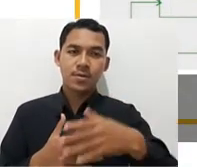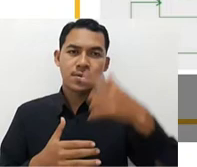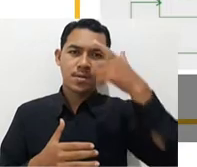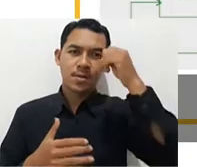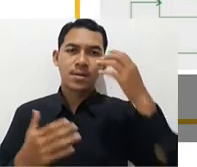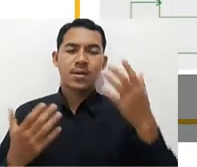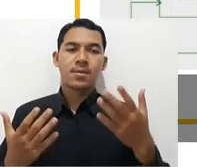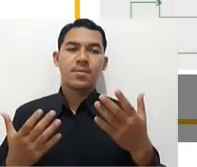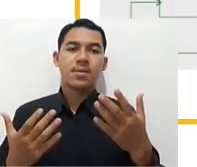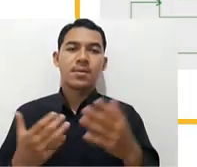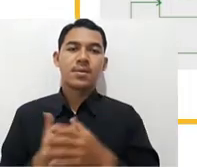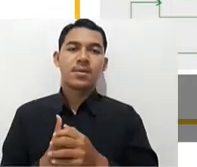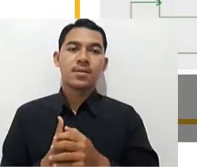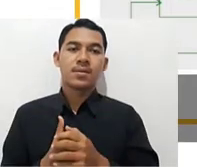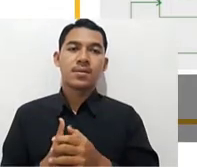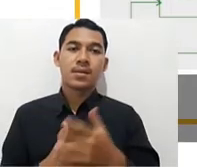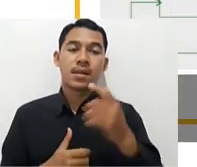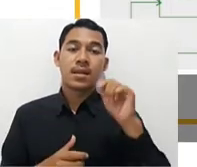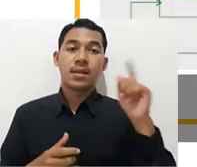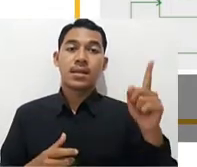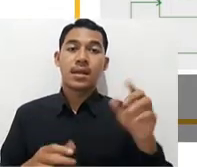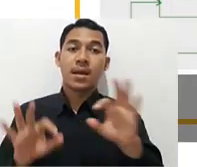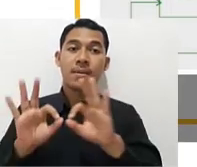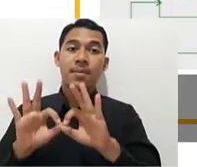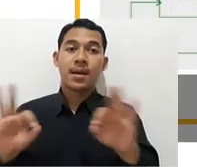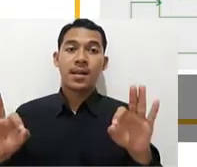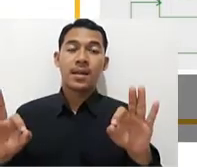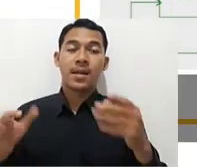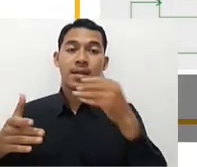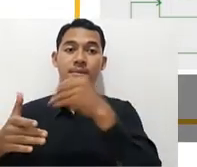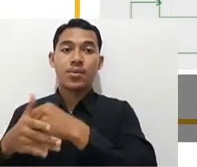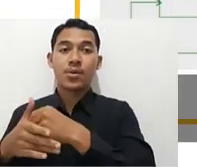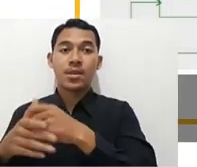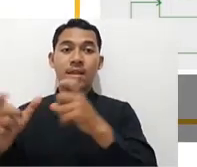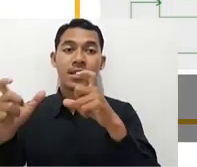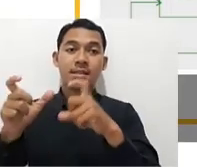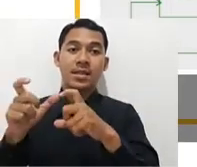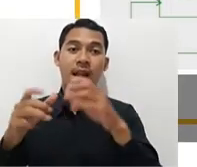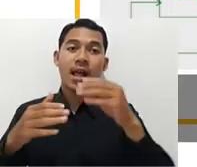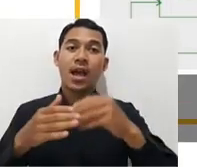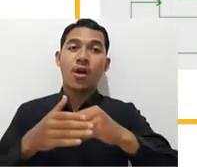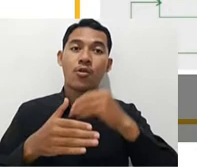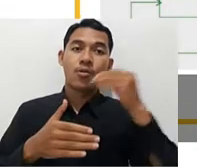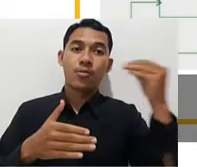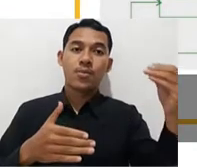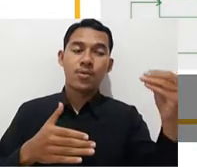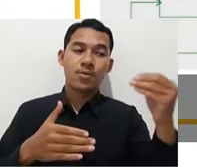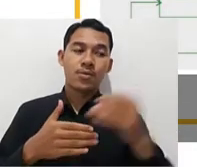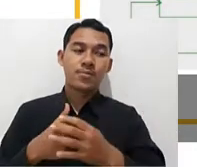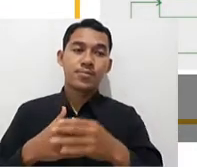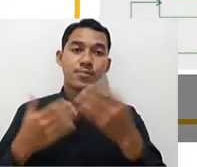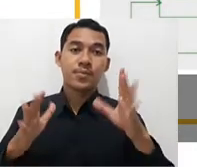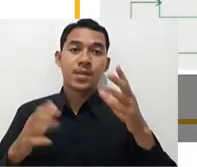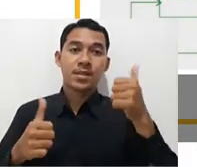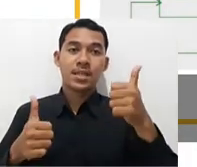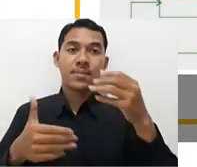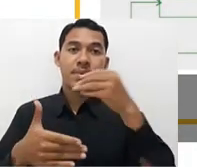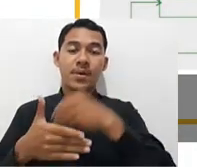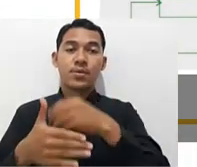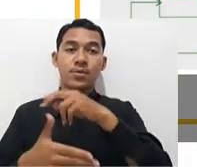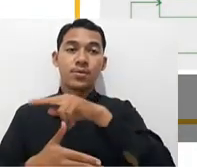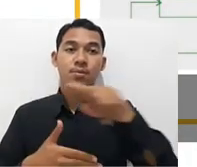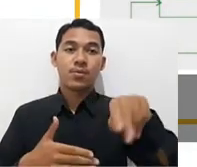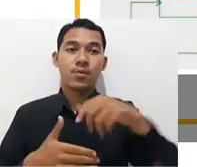gini, karena dia parallel input serial output, ketika inputnya misalkan udah dikasih nih, udah siap dimasukin semua inputnya.